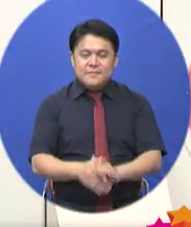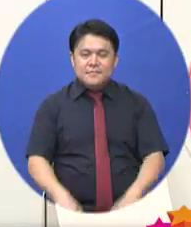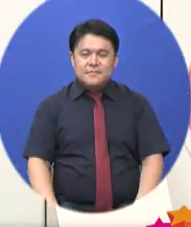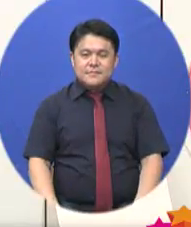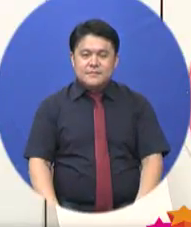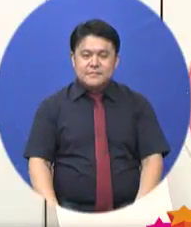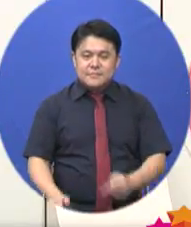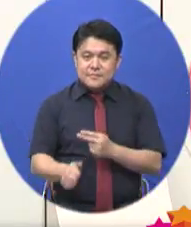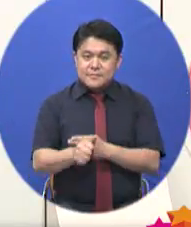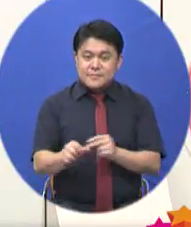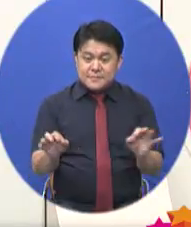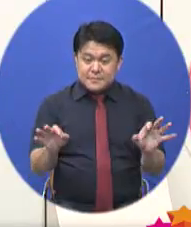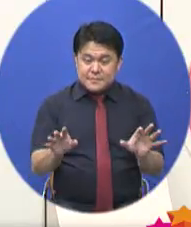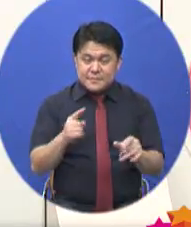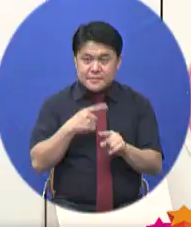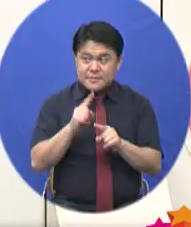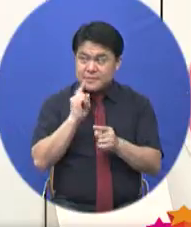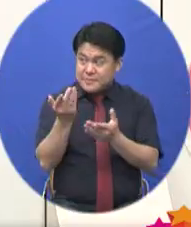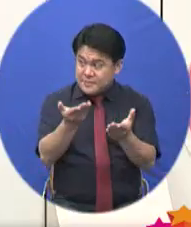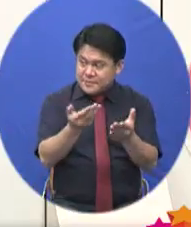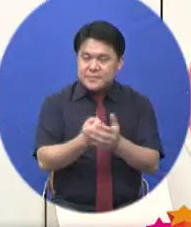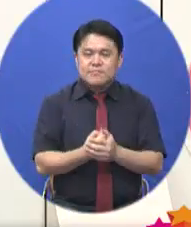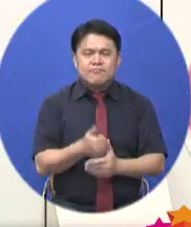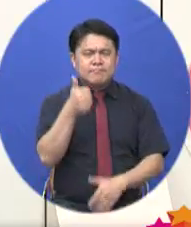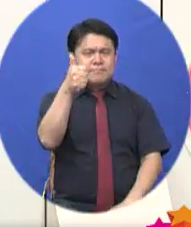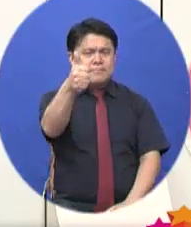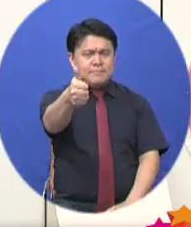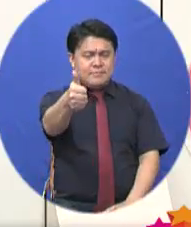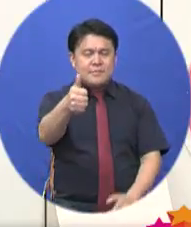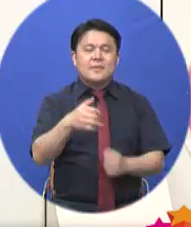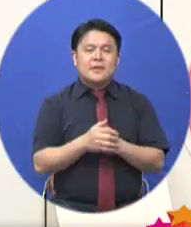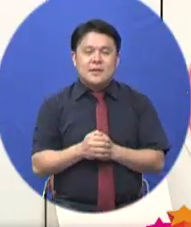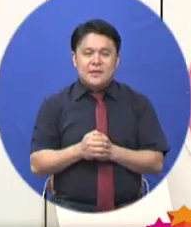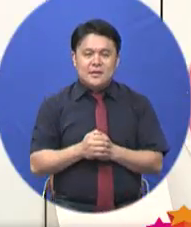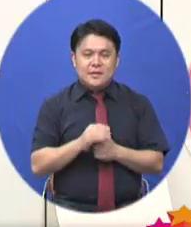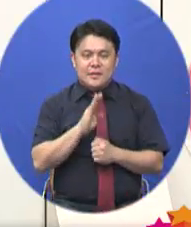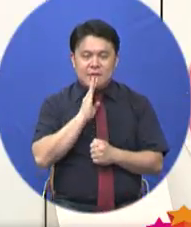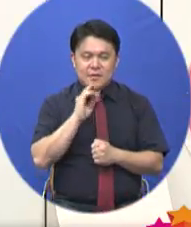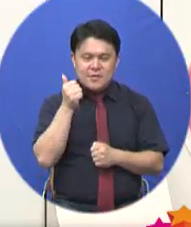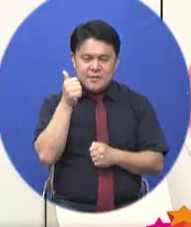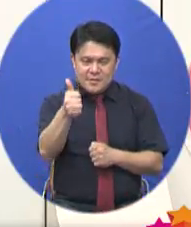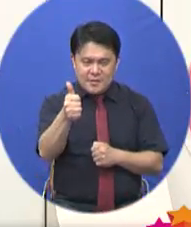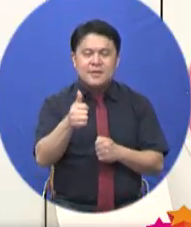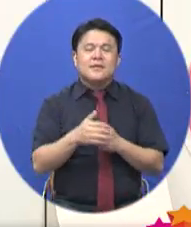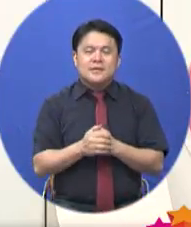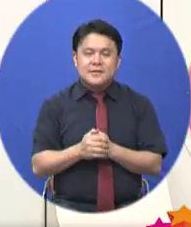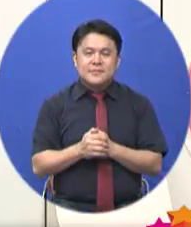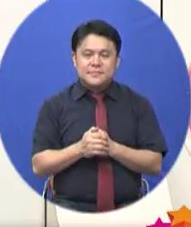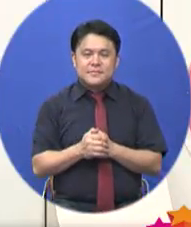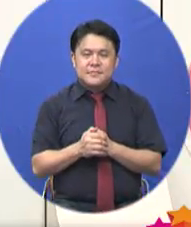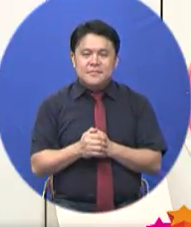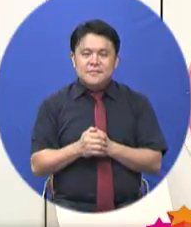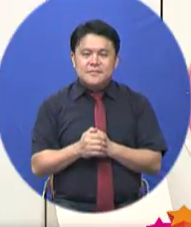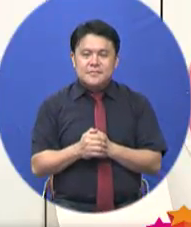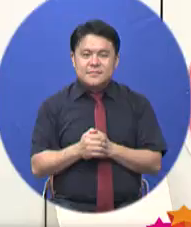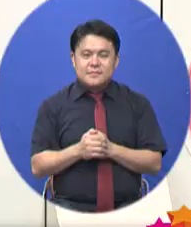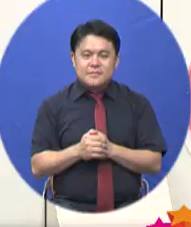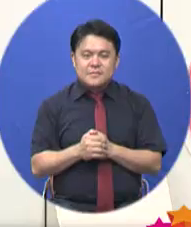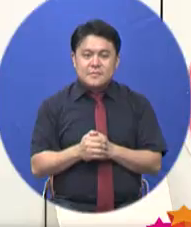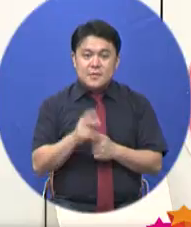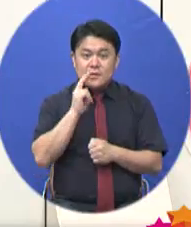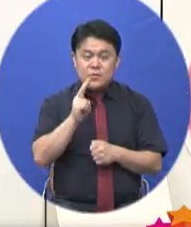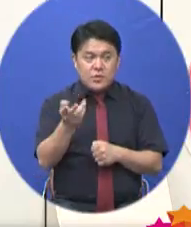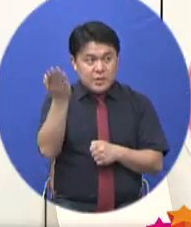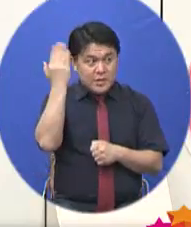네, 선생님 간단한 평 부탁드립니다. 아주 잘하신 거예요. 네. 정말 쏙 잘하십니다. 네. 노래 잘